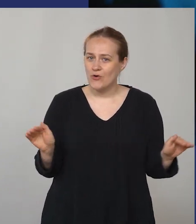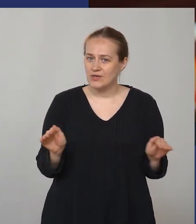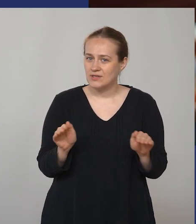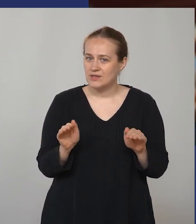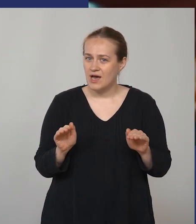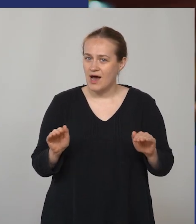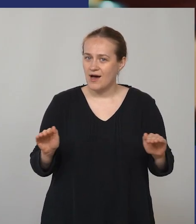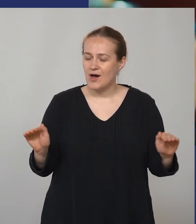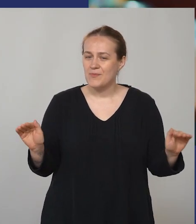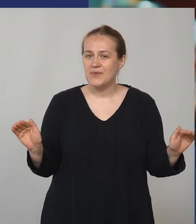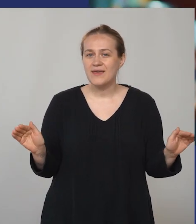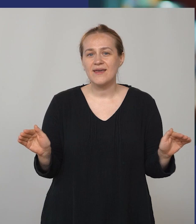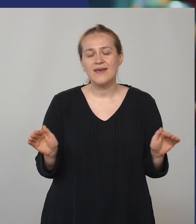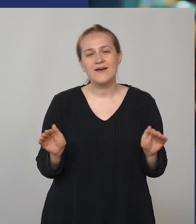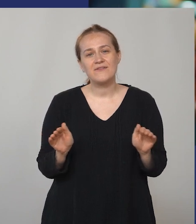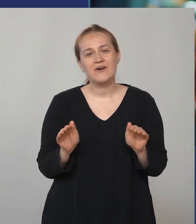Пастушок